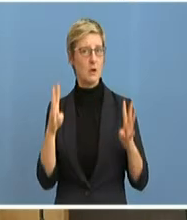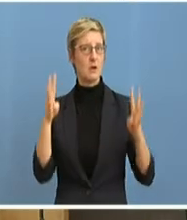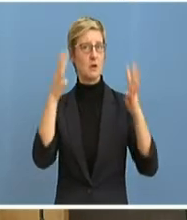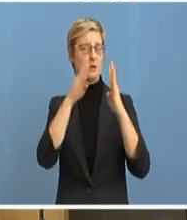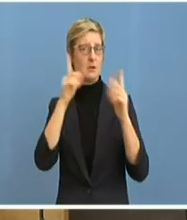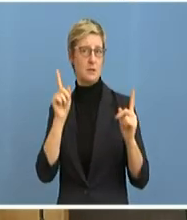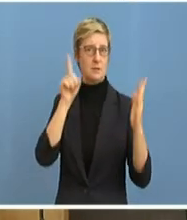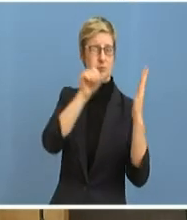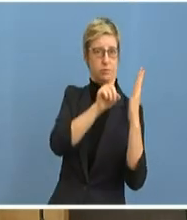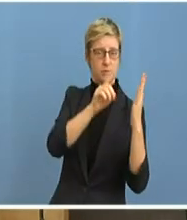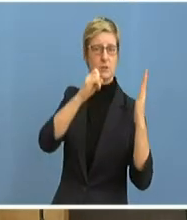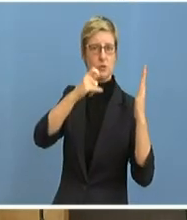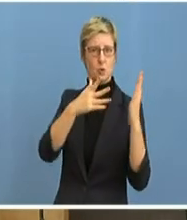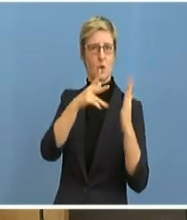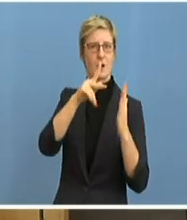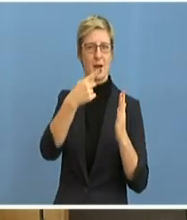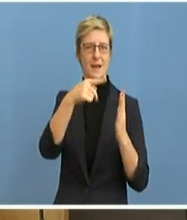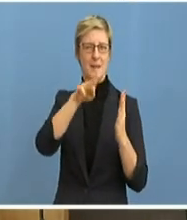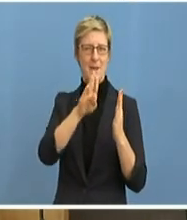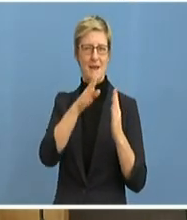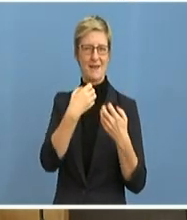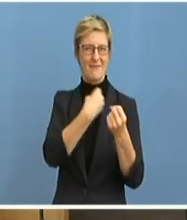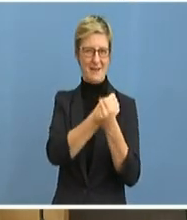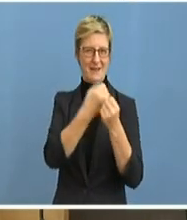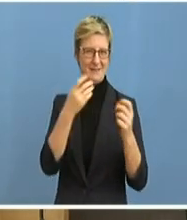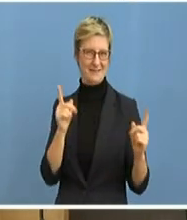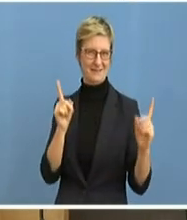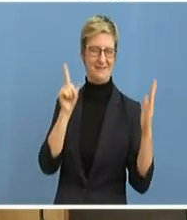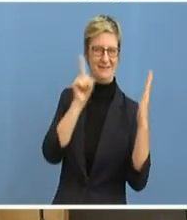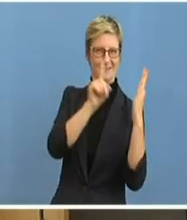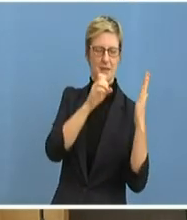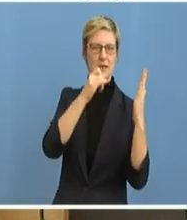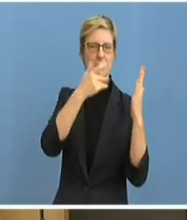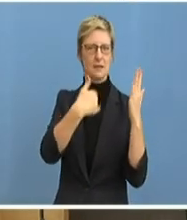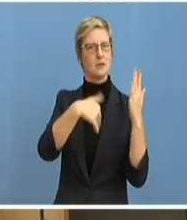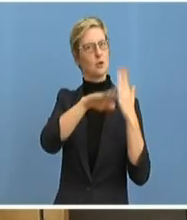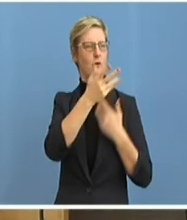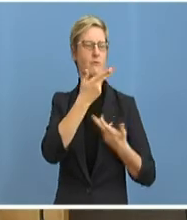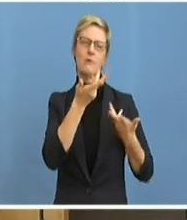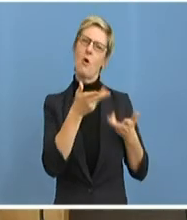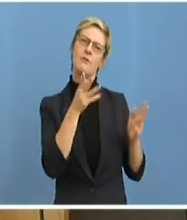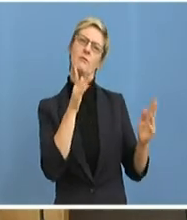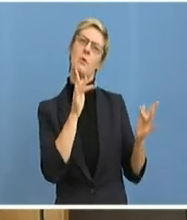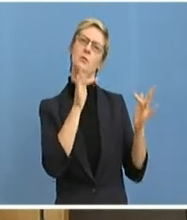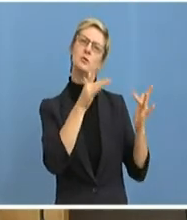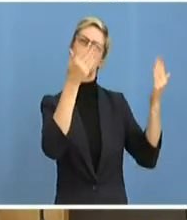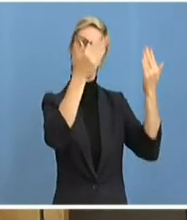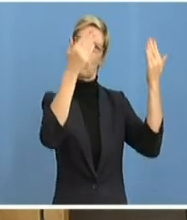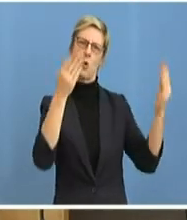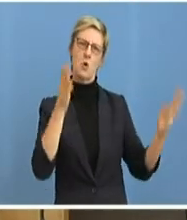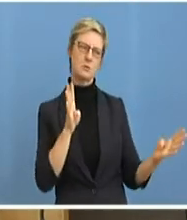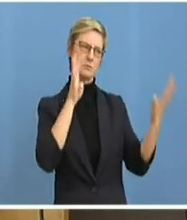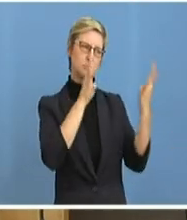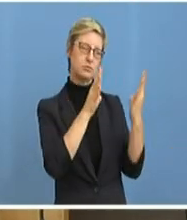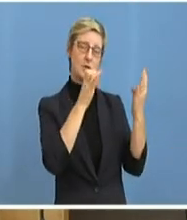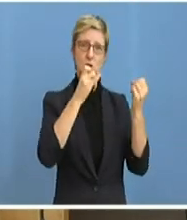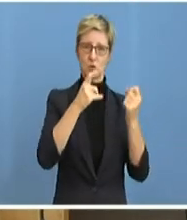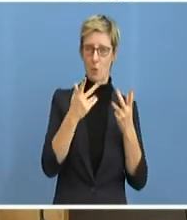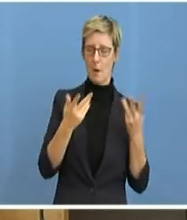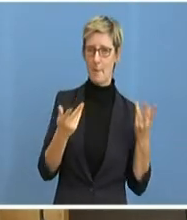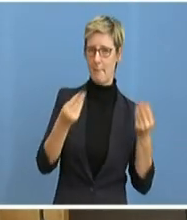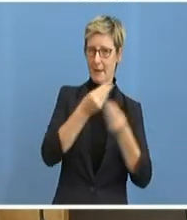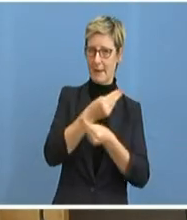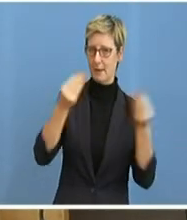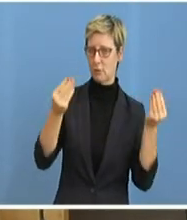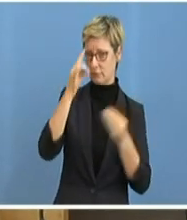KGB. Das würde mich interessieren, wie Sie diese Aktion von Herrn Lukaschenko kommentieren. Ja,